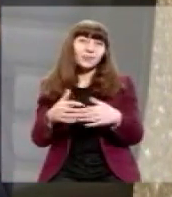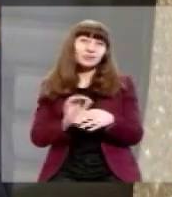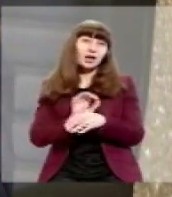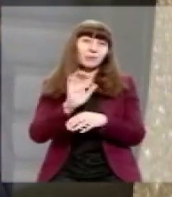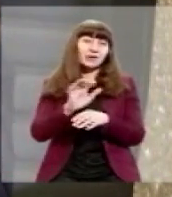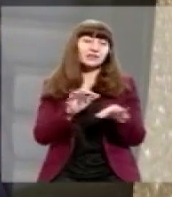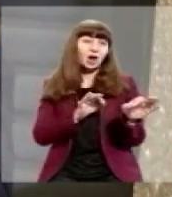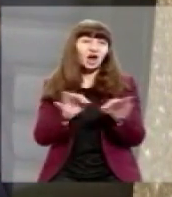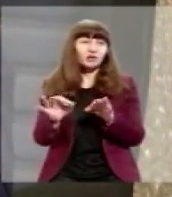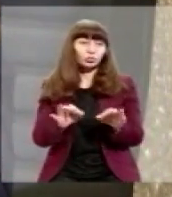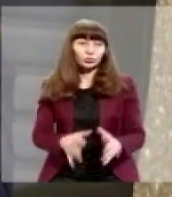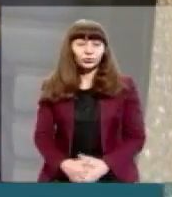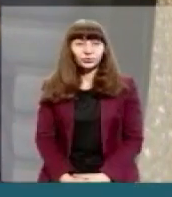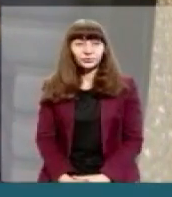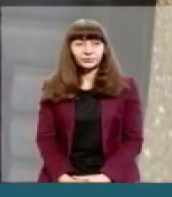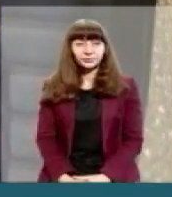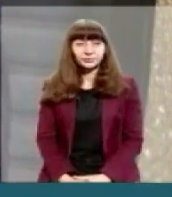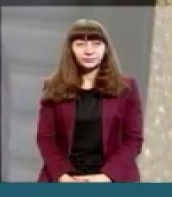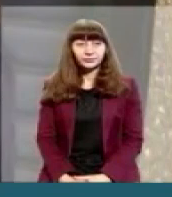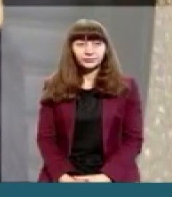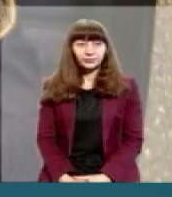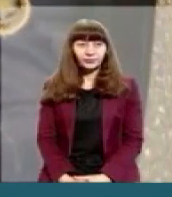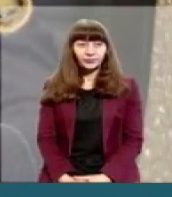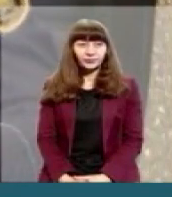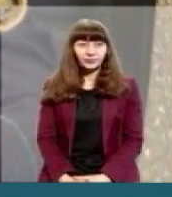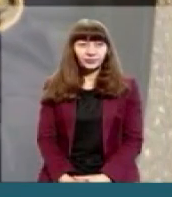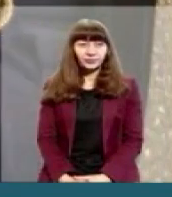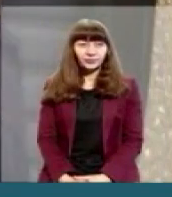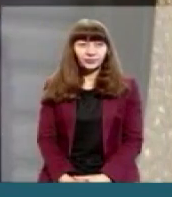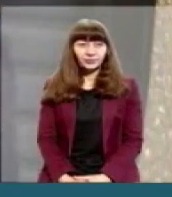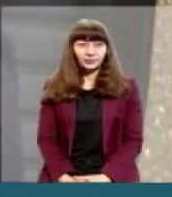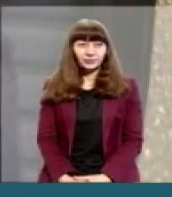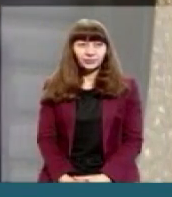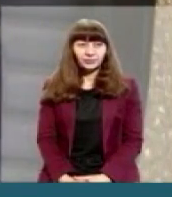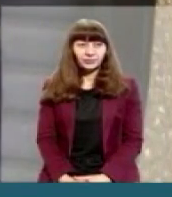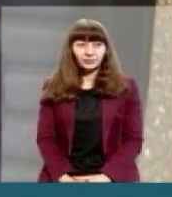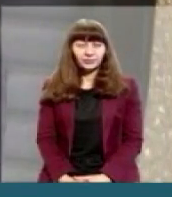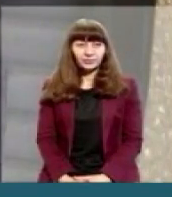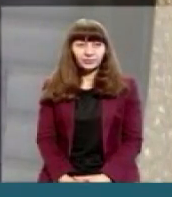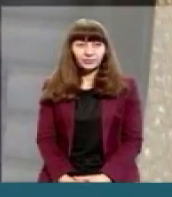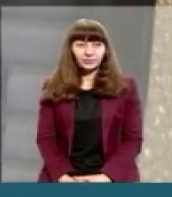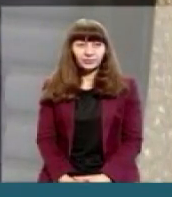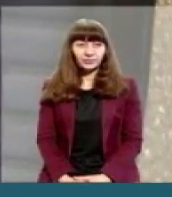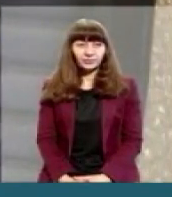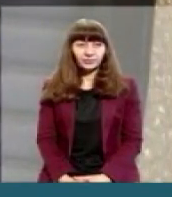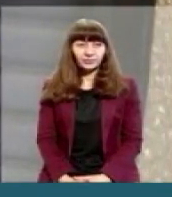после заполнения сотрудниками органов уголовного преследования реквизита места совершения